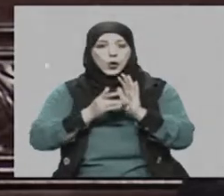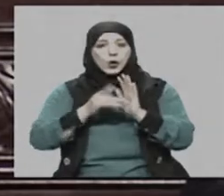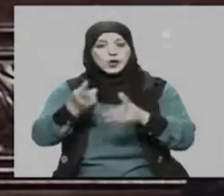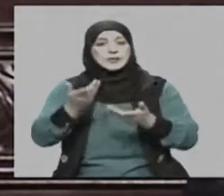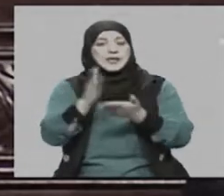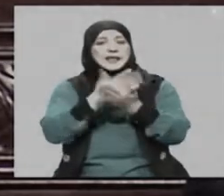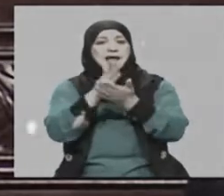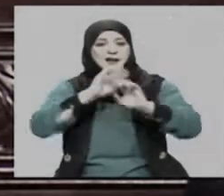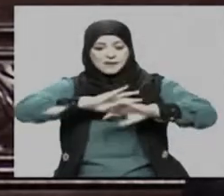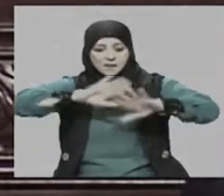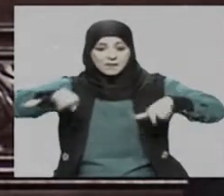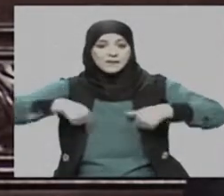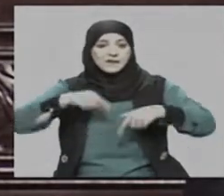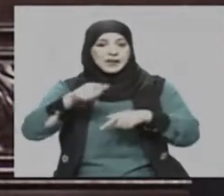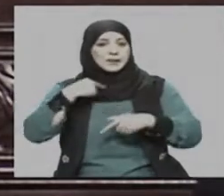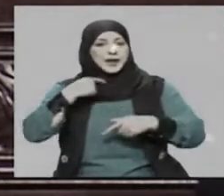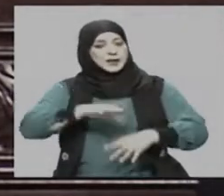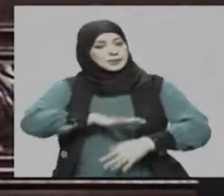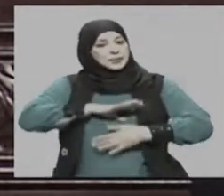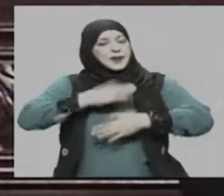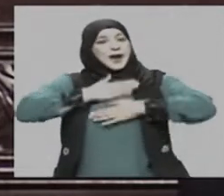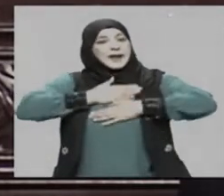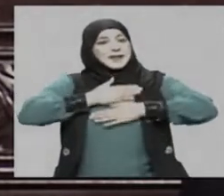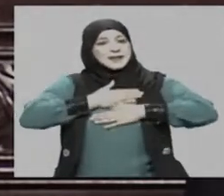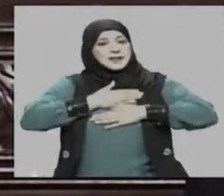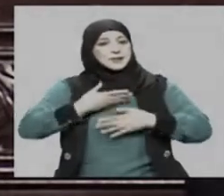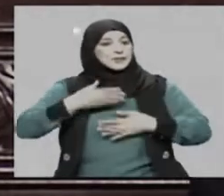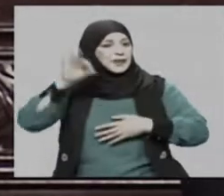الأخيرة. أنا نعتز برشا